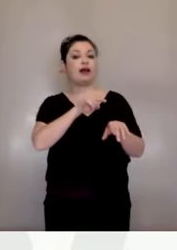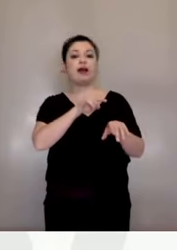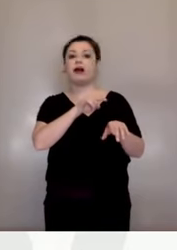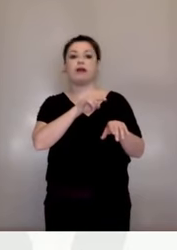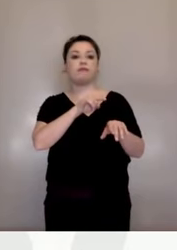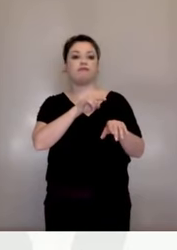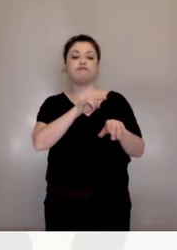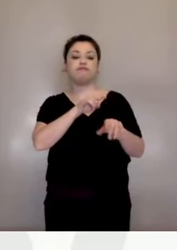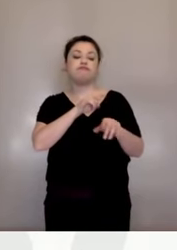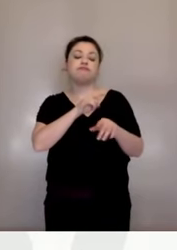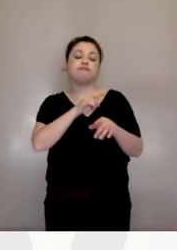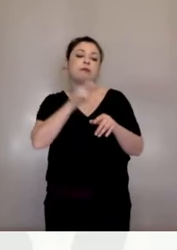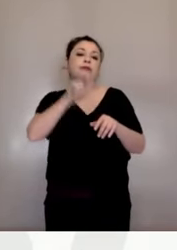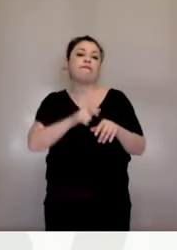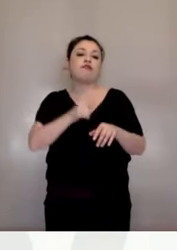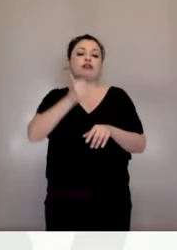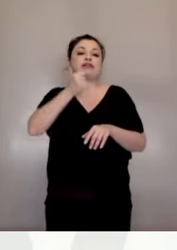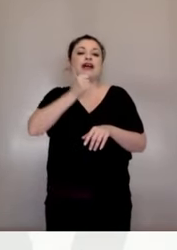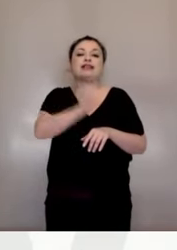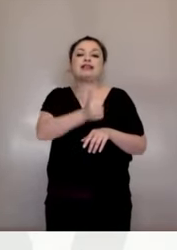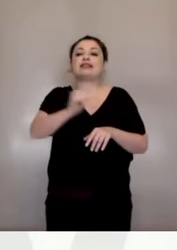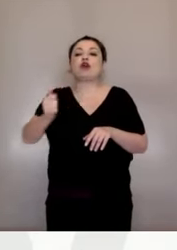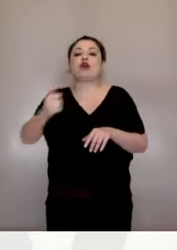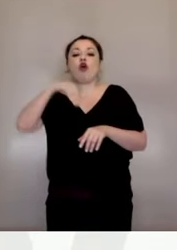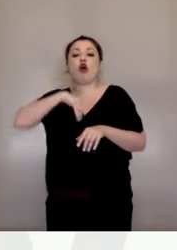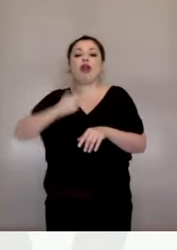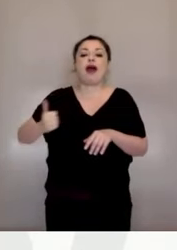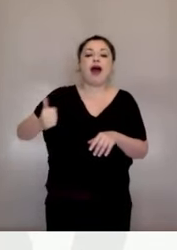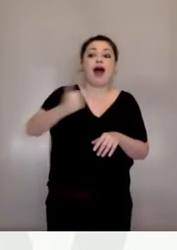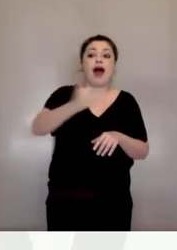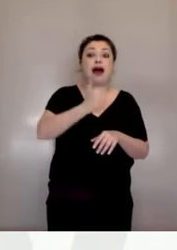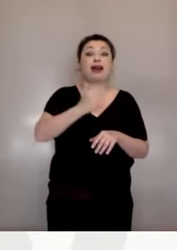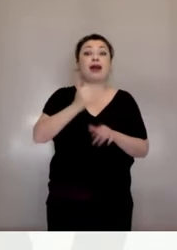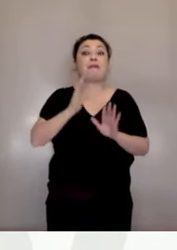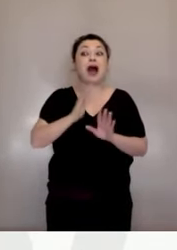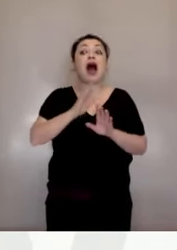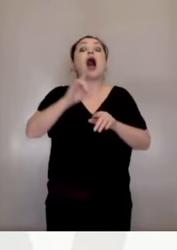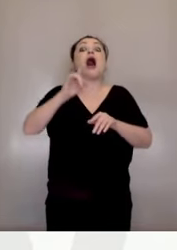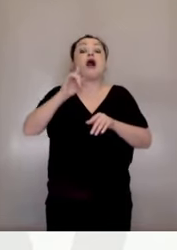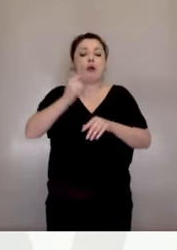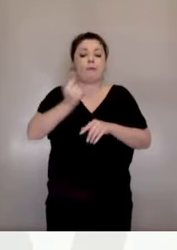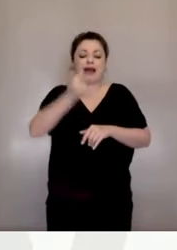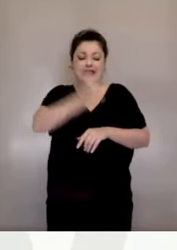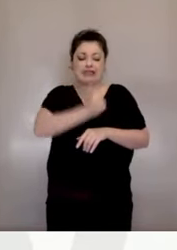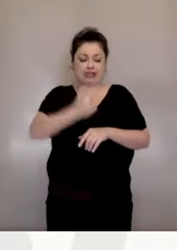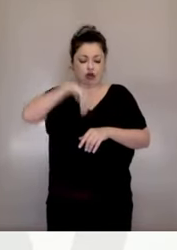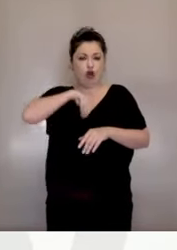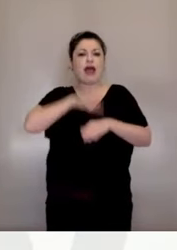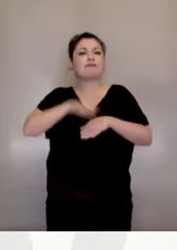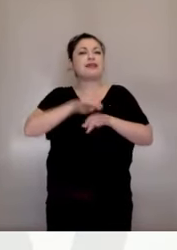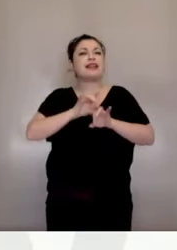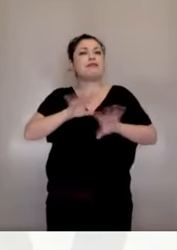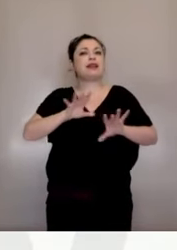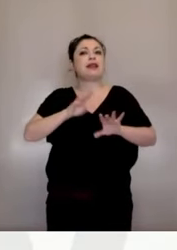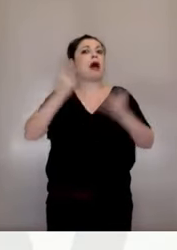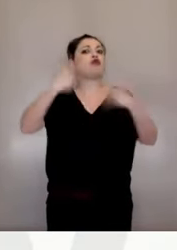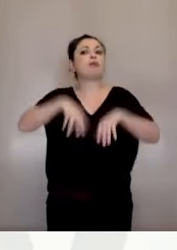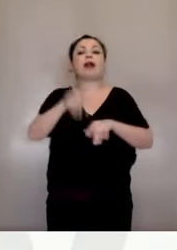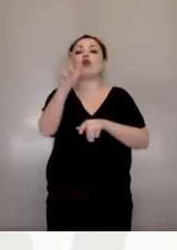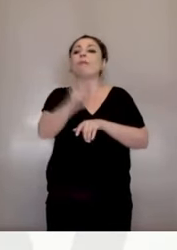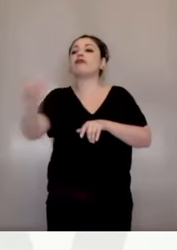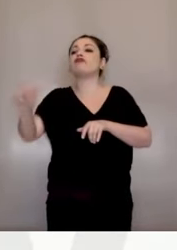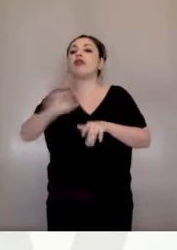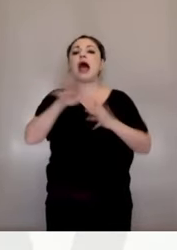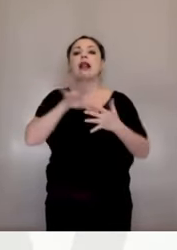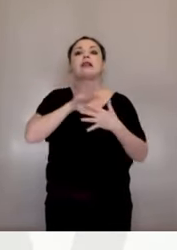sempre singolare e allo stesso tempo annodata quella degli altri individui, dal momento che ogni singolare è già